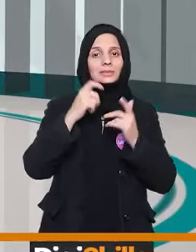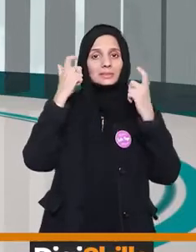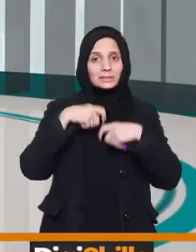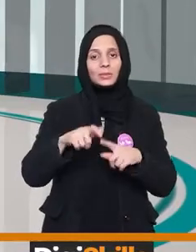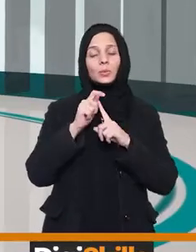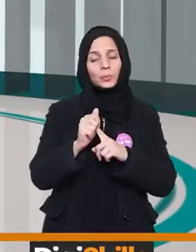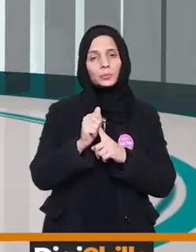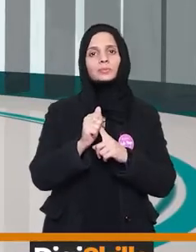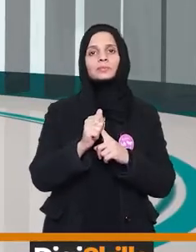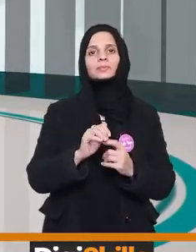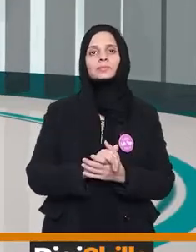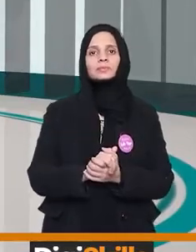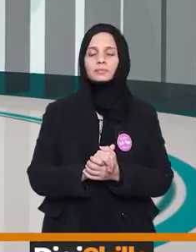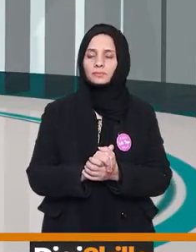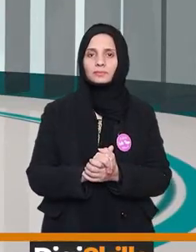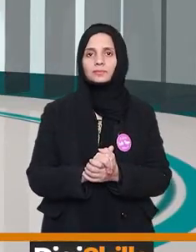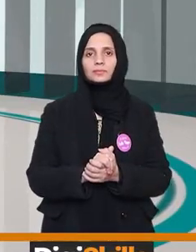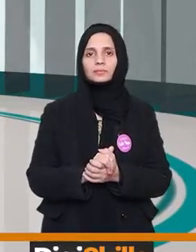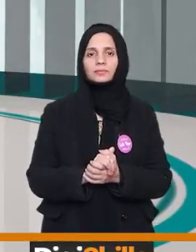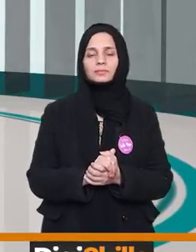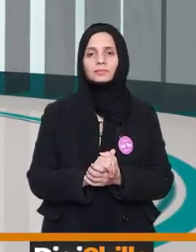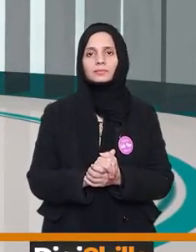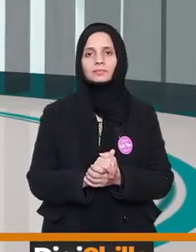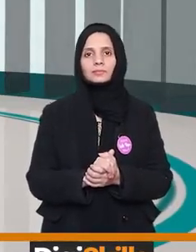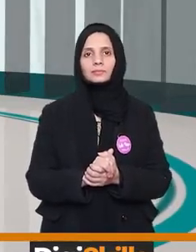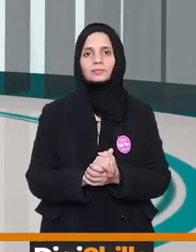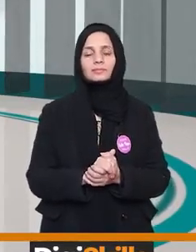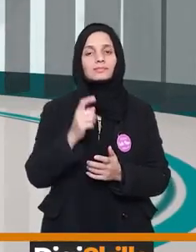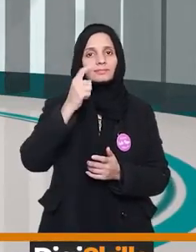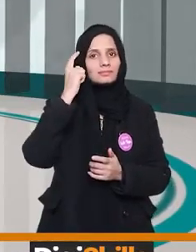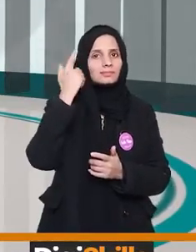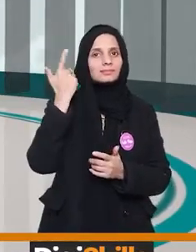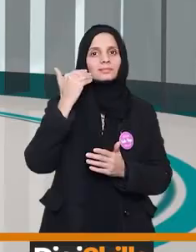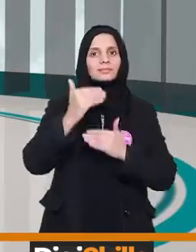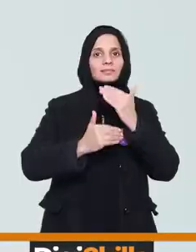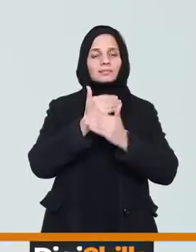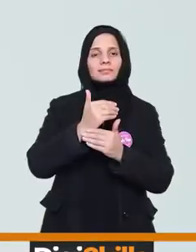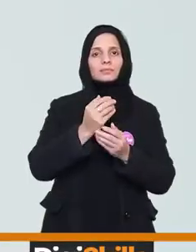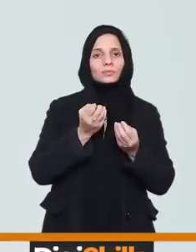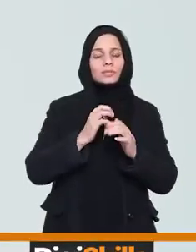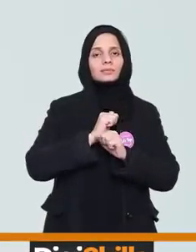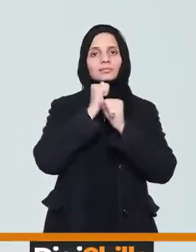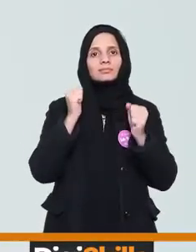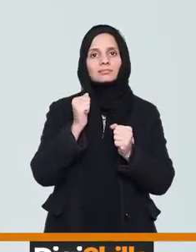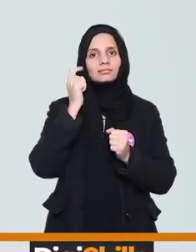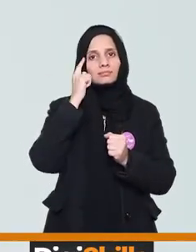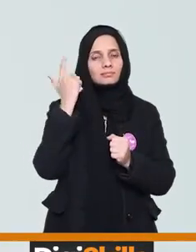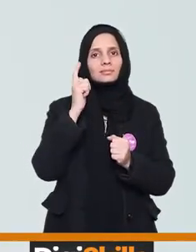کے ڈسپلن میں اتنا ضروری ہے کہ جب آپ کی ارلی